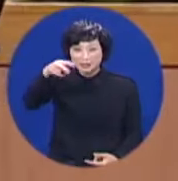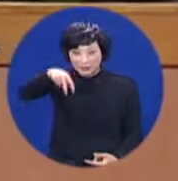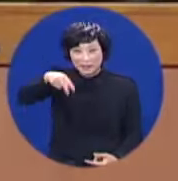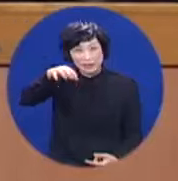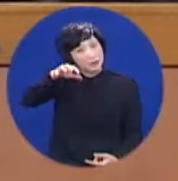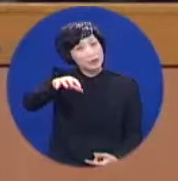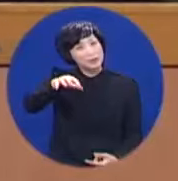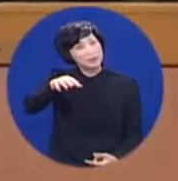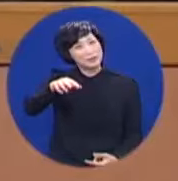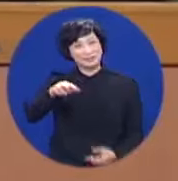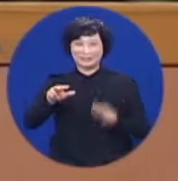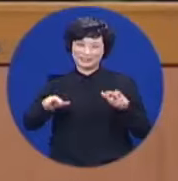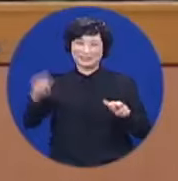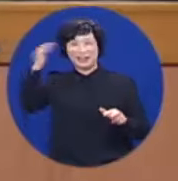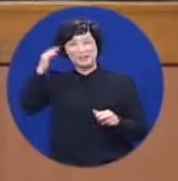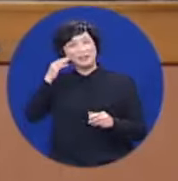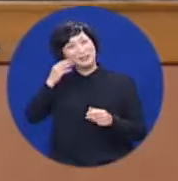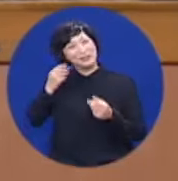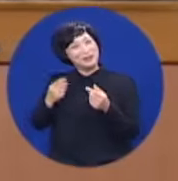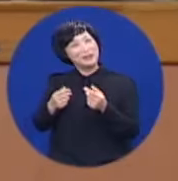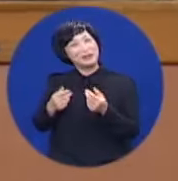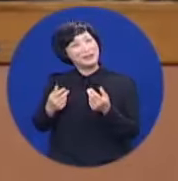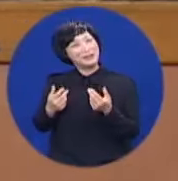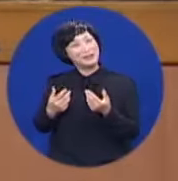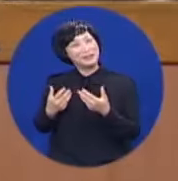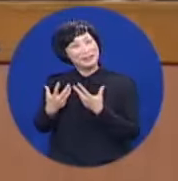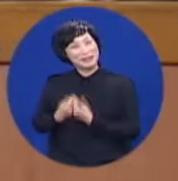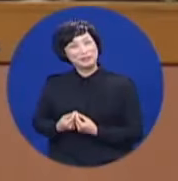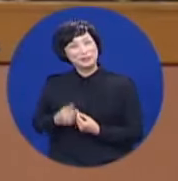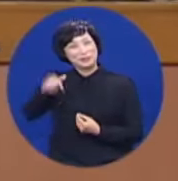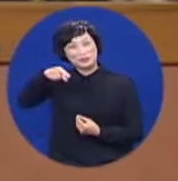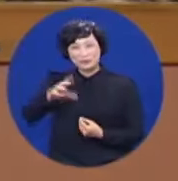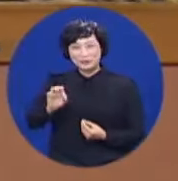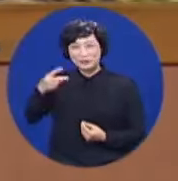지금으로 말하면 궁동쯤 되나 봐 아마